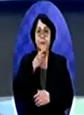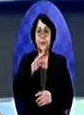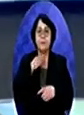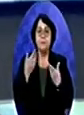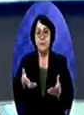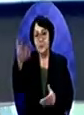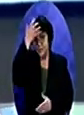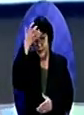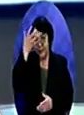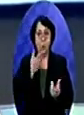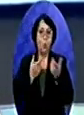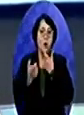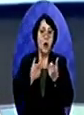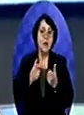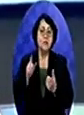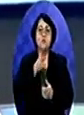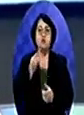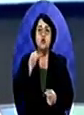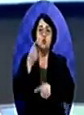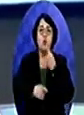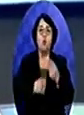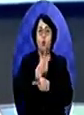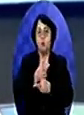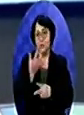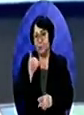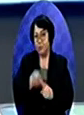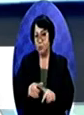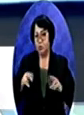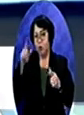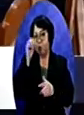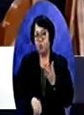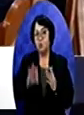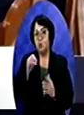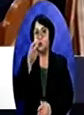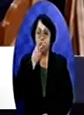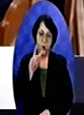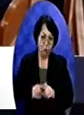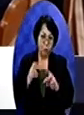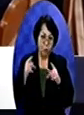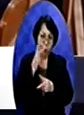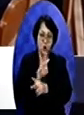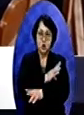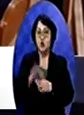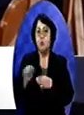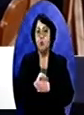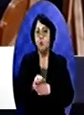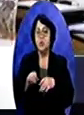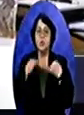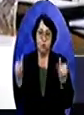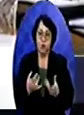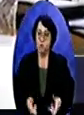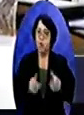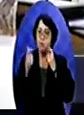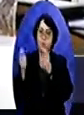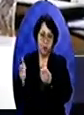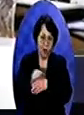Засгийн газрын хуралдаанаас цэвсүүчний тухай хуулиндээ зарим нэмэлт өөрчлөлтийг оруулах нь зүйтэй хэмээн үзэж, нэмэлт өөрчлөлтийн хуулийн төслийг боловсруулж, улсын хурал дөрвөн мэдээ үзэхээр